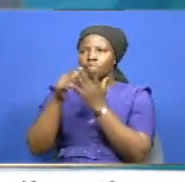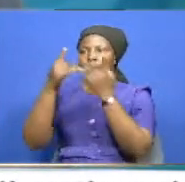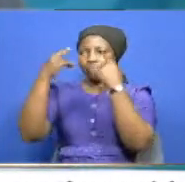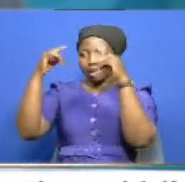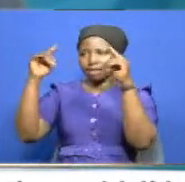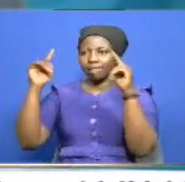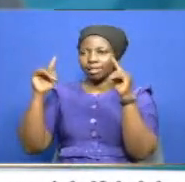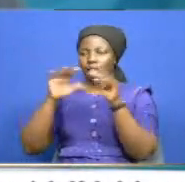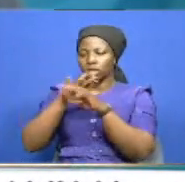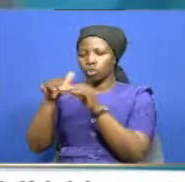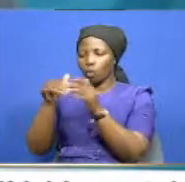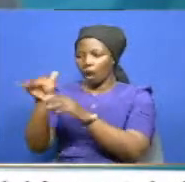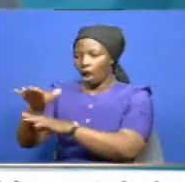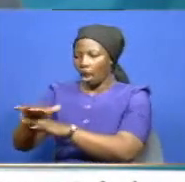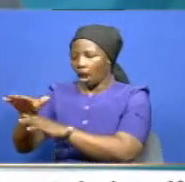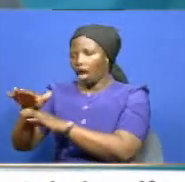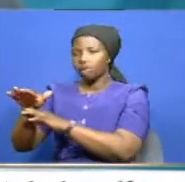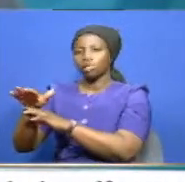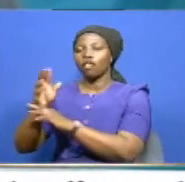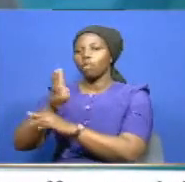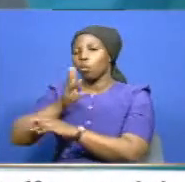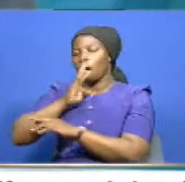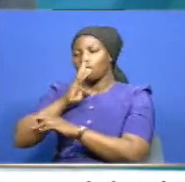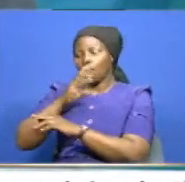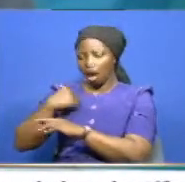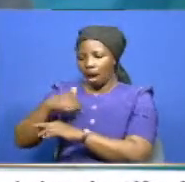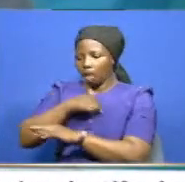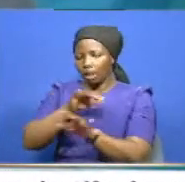yote ya maji. Sasa hiyo ndio mali tunaendelekea.